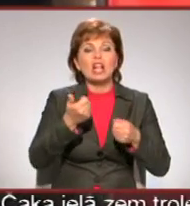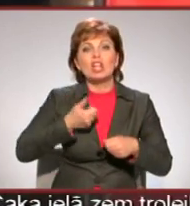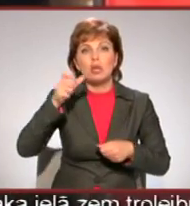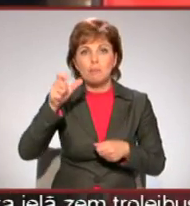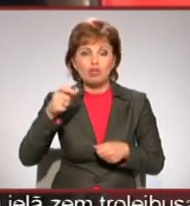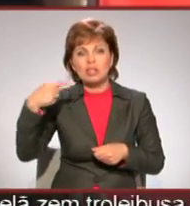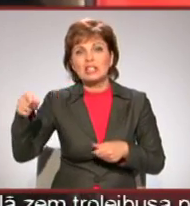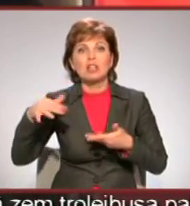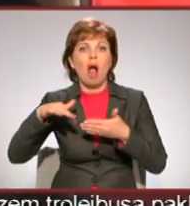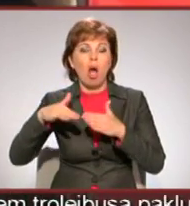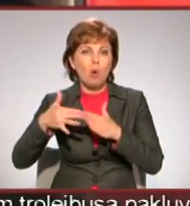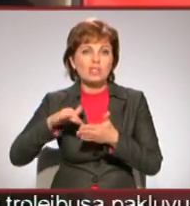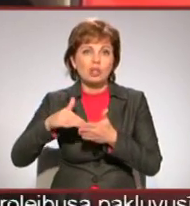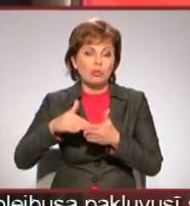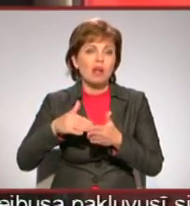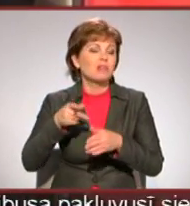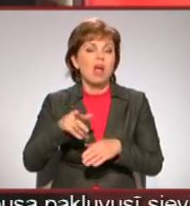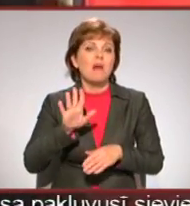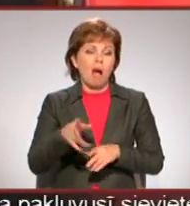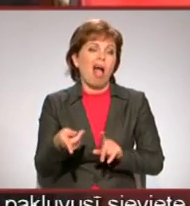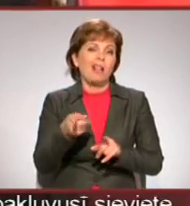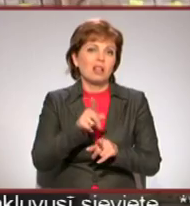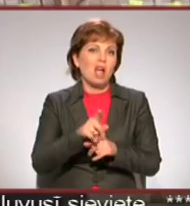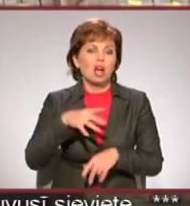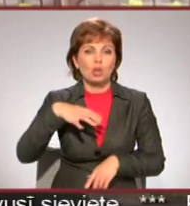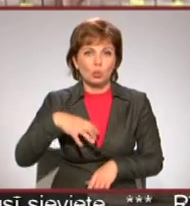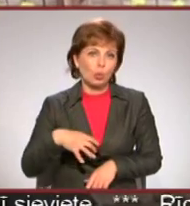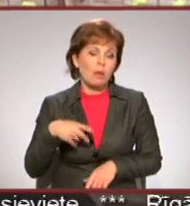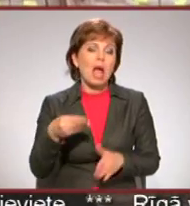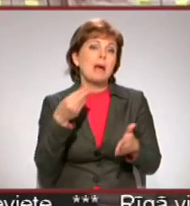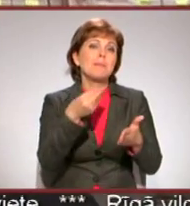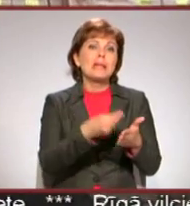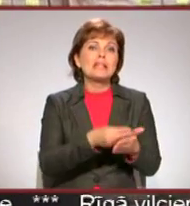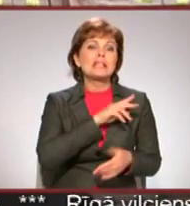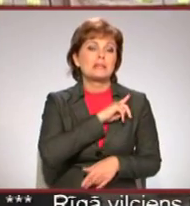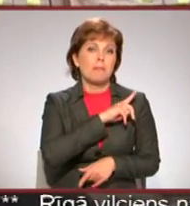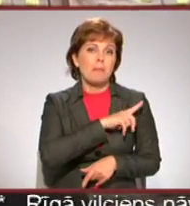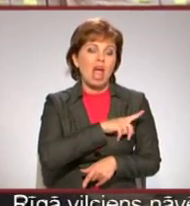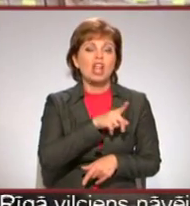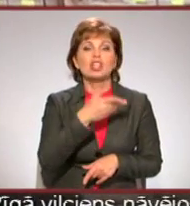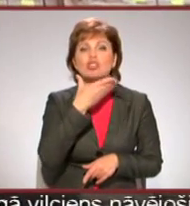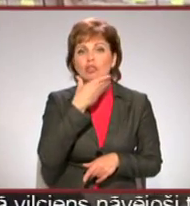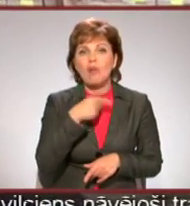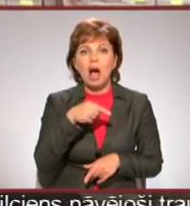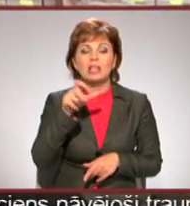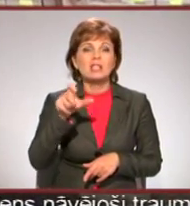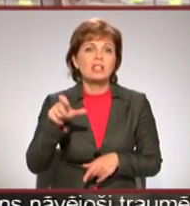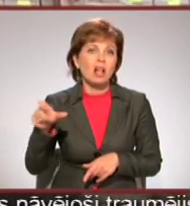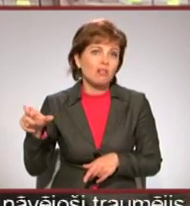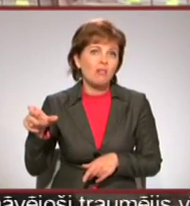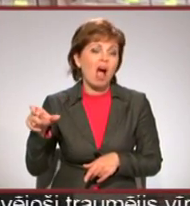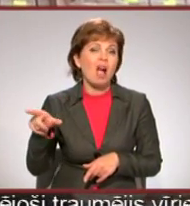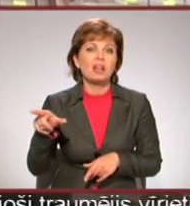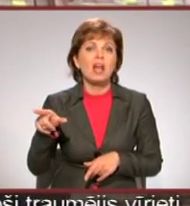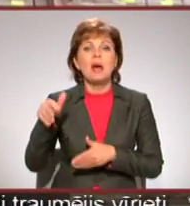citviet laukos situācija kļūst aizvien drūmāk. Tā pirktspēja tik švaka, un tie cilvēki tik maz, ka vienkārši neatmaksājas